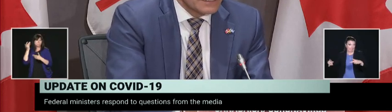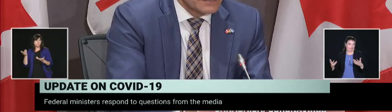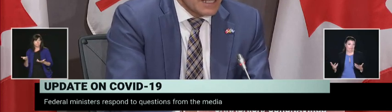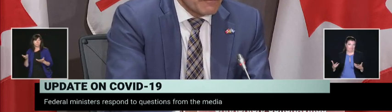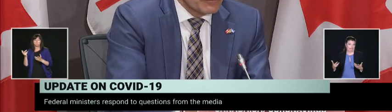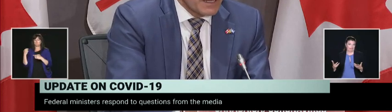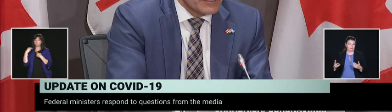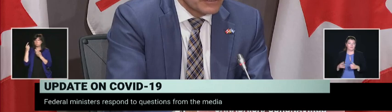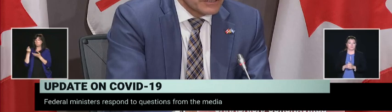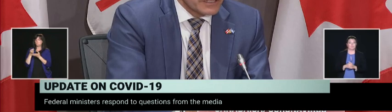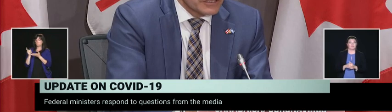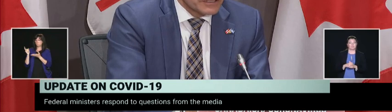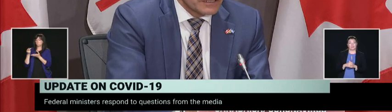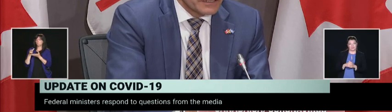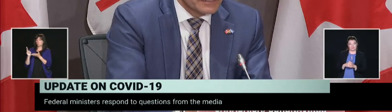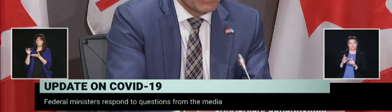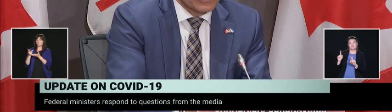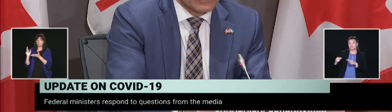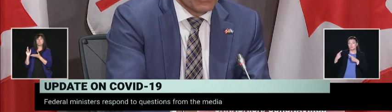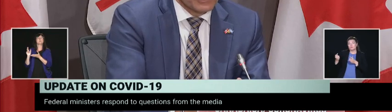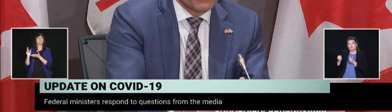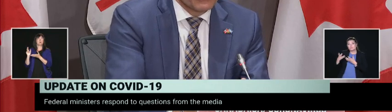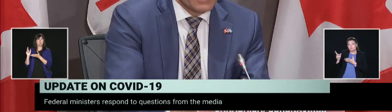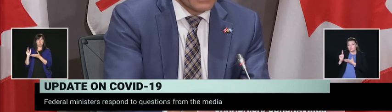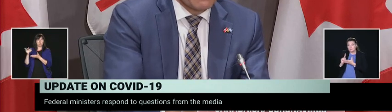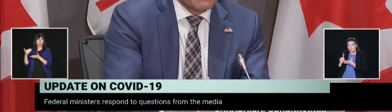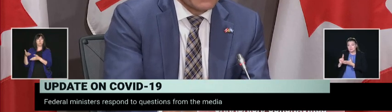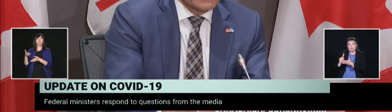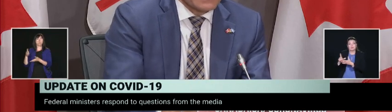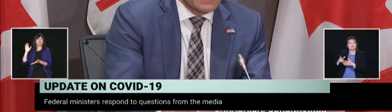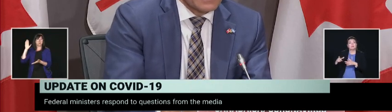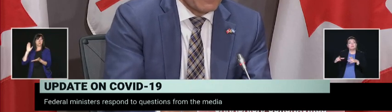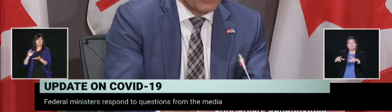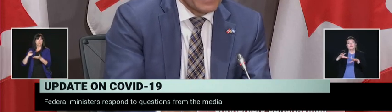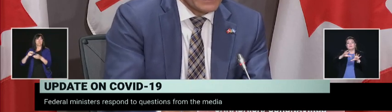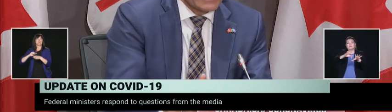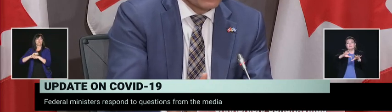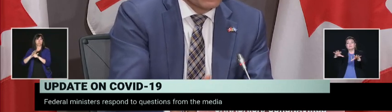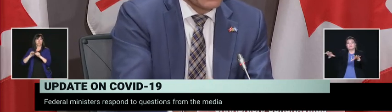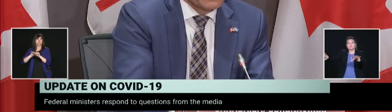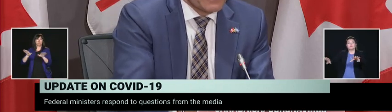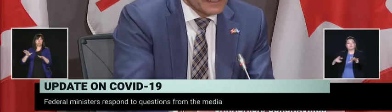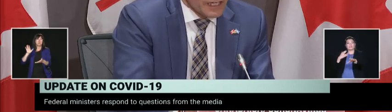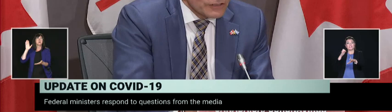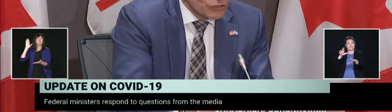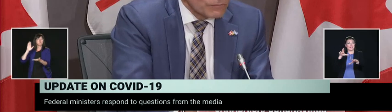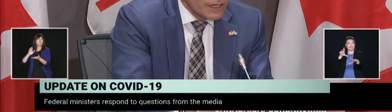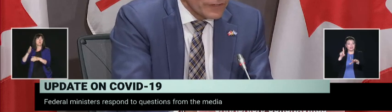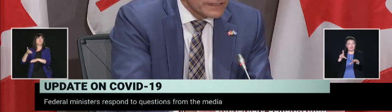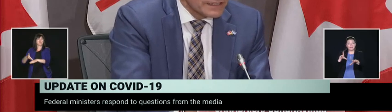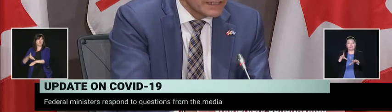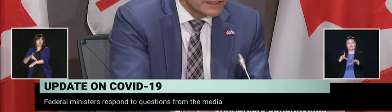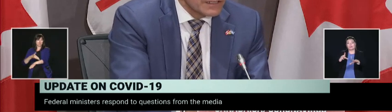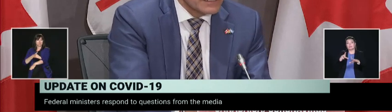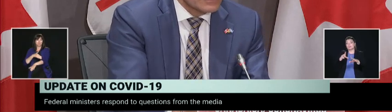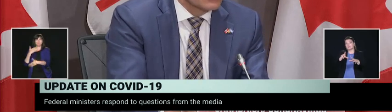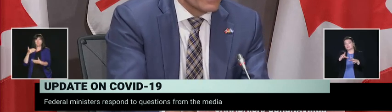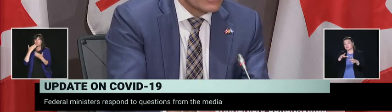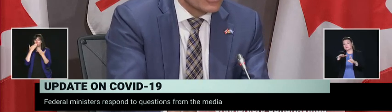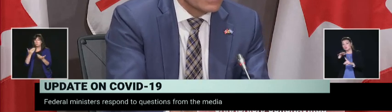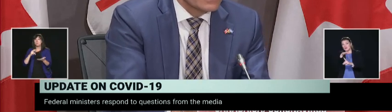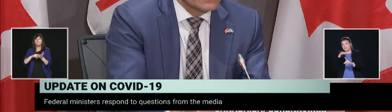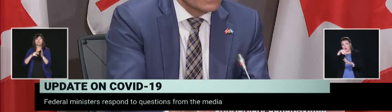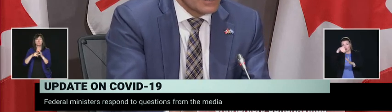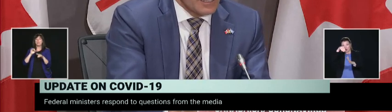substantielle dans la plupart de ces CHSLD. C'est pour ça qu'au début, même s'ils étaient déployés exclusivement dans seulement 25, ils